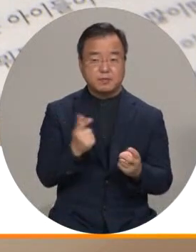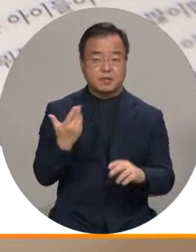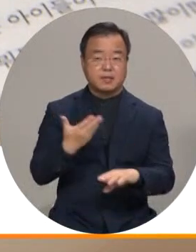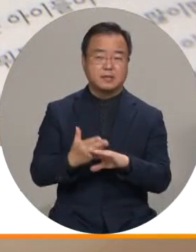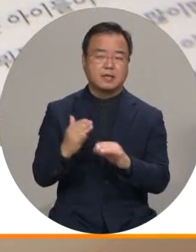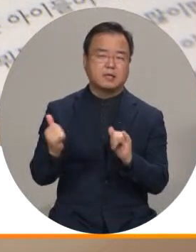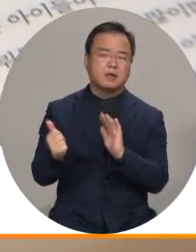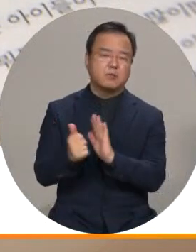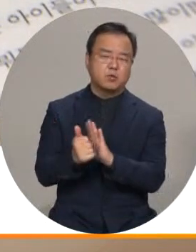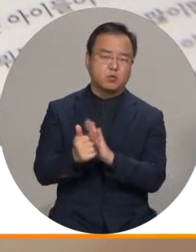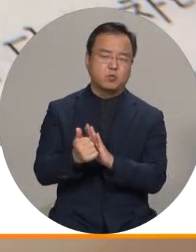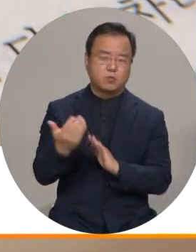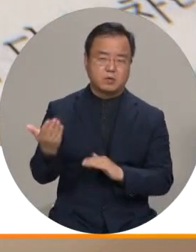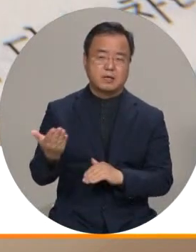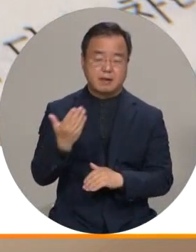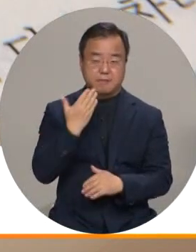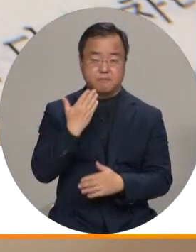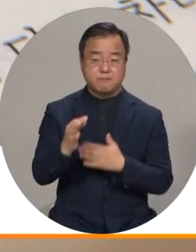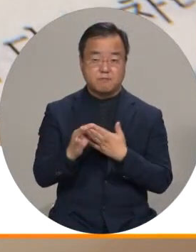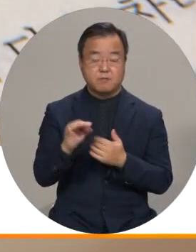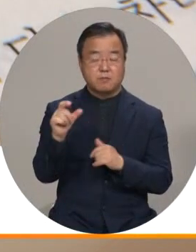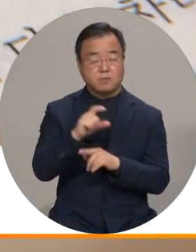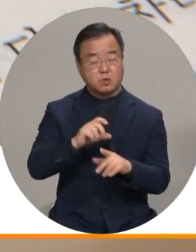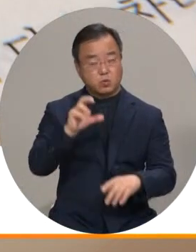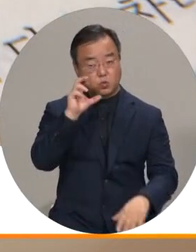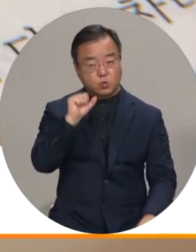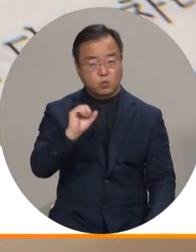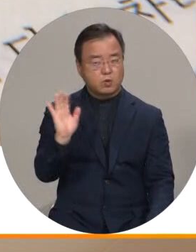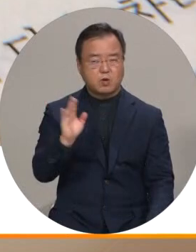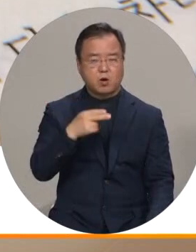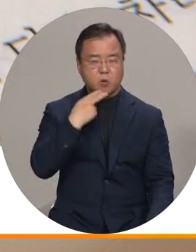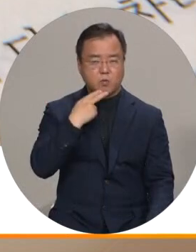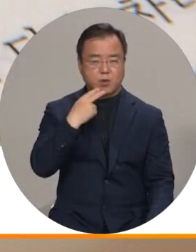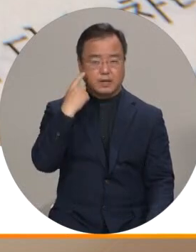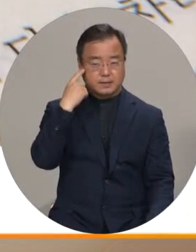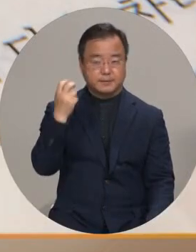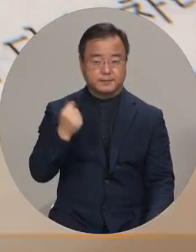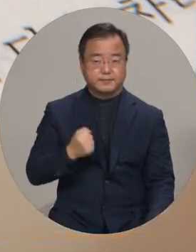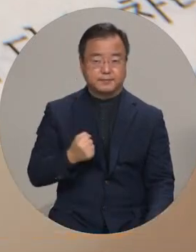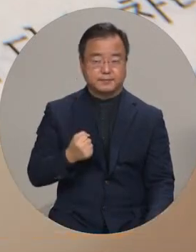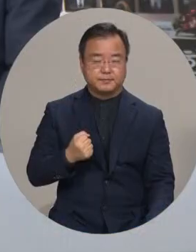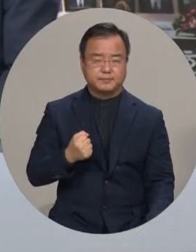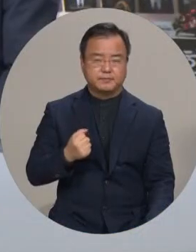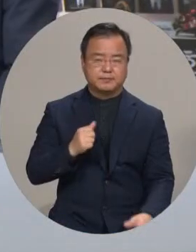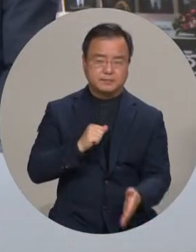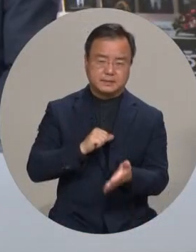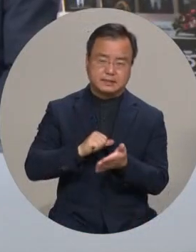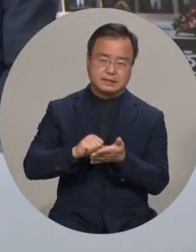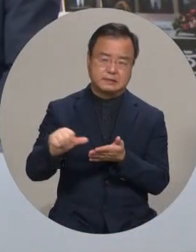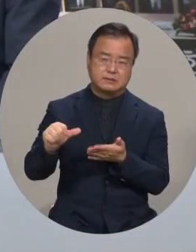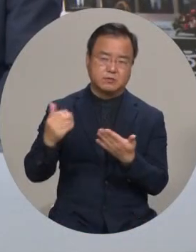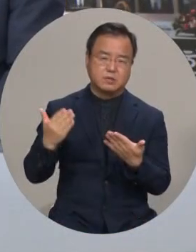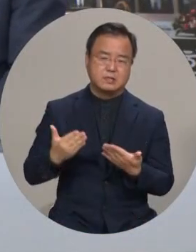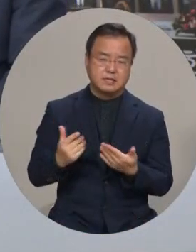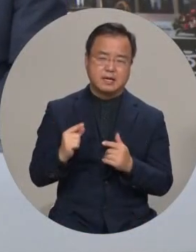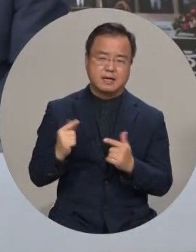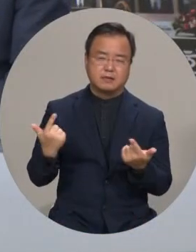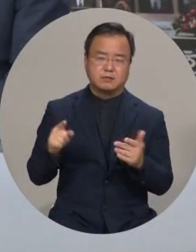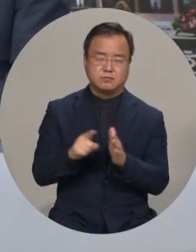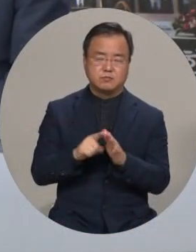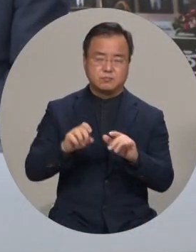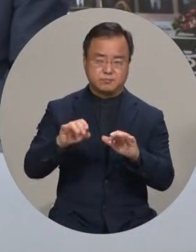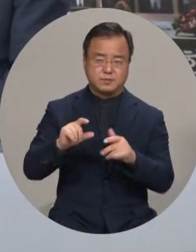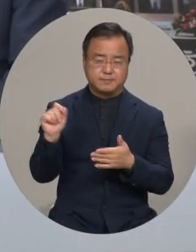이보다 더 좋은 건 없다 이런 마음으로 좀 책을 쓰게 됐던 거 같아요네 지워지지 않기 위해서 꾹꾹 써내려갔던